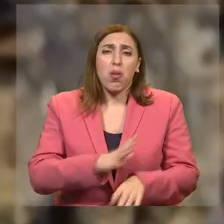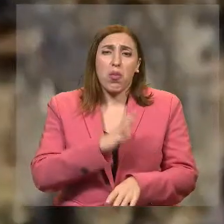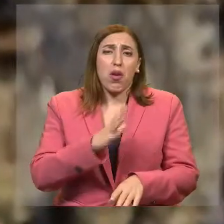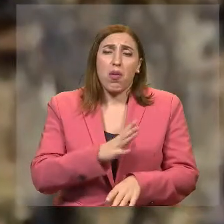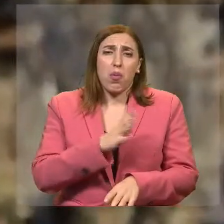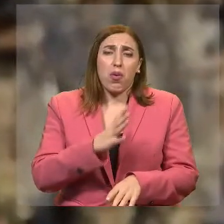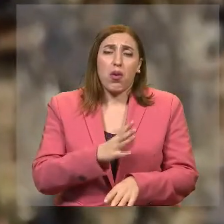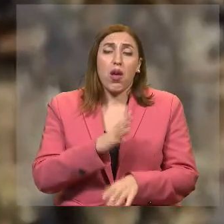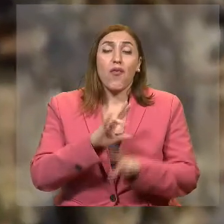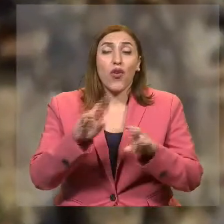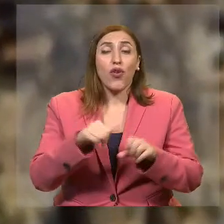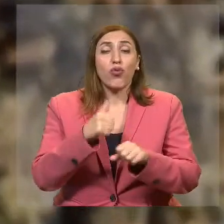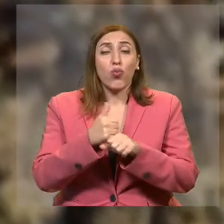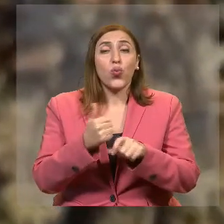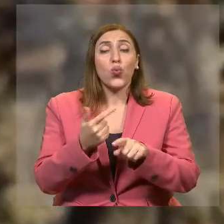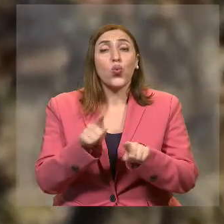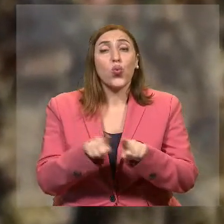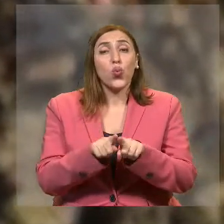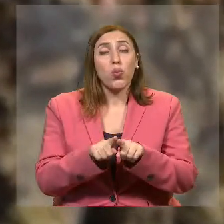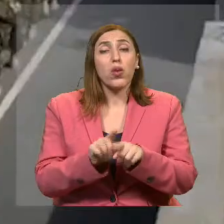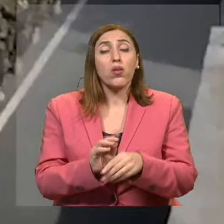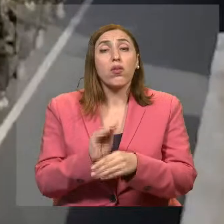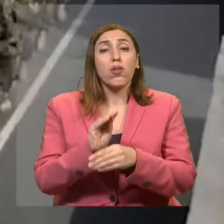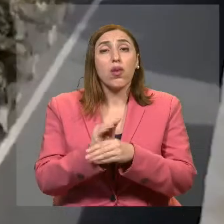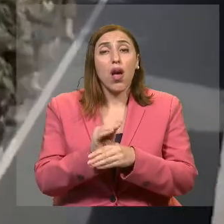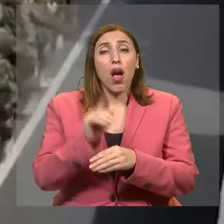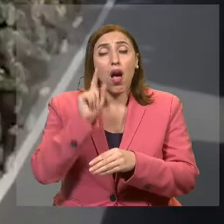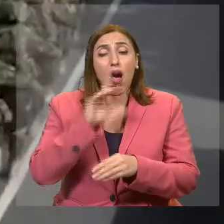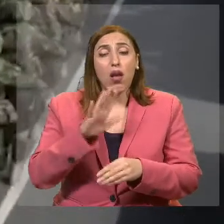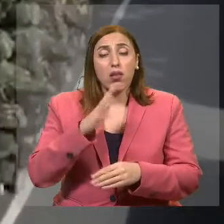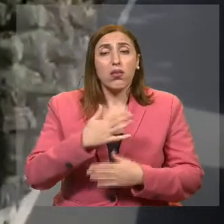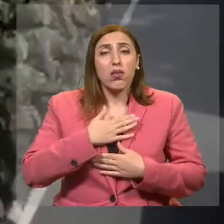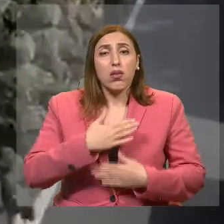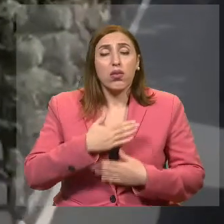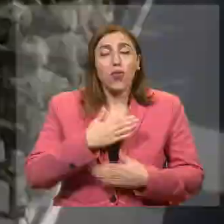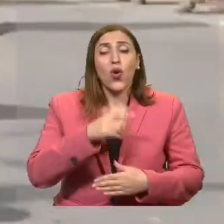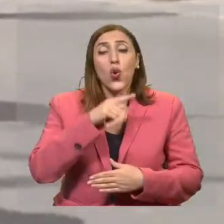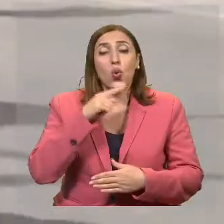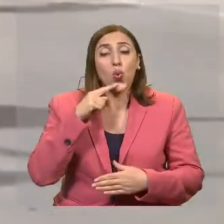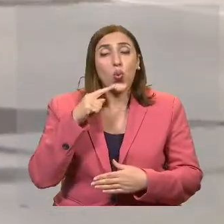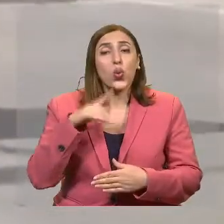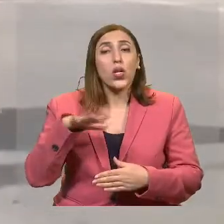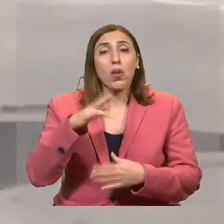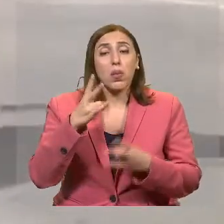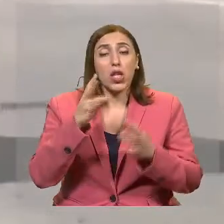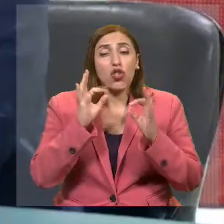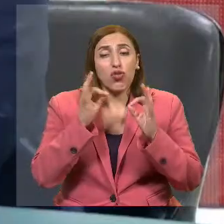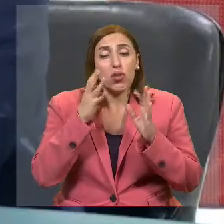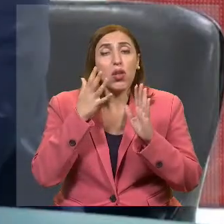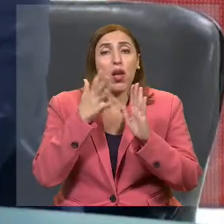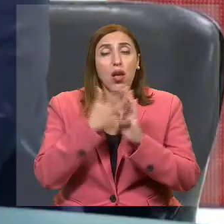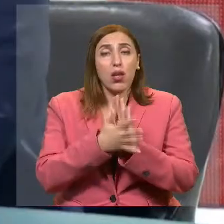անցկացվում։ Վարչապետն ասում էր, թե հայկական կողմն ակտիվ աշխատում է, որ Ռուսաստանում ճիշտ ընկալումներ ձևավորվեն։